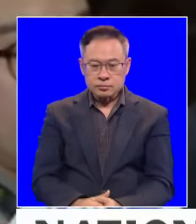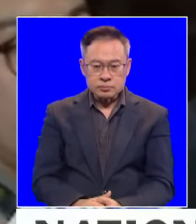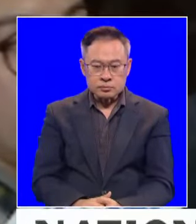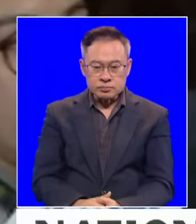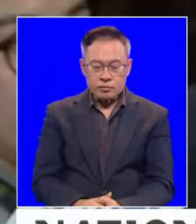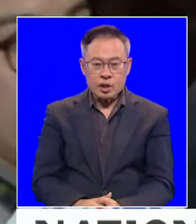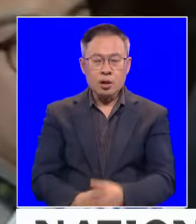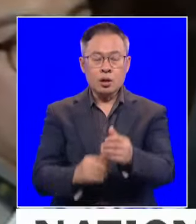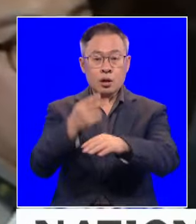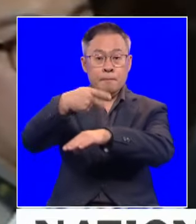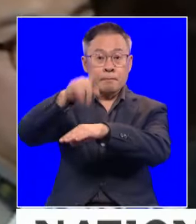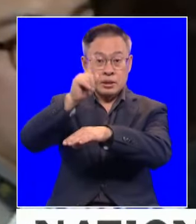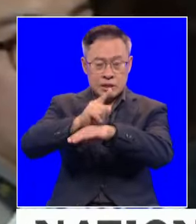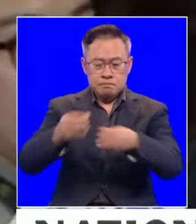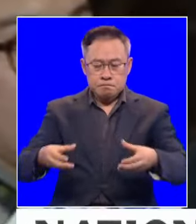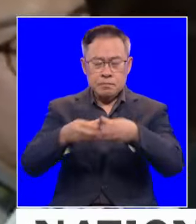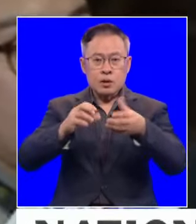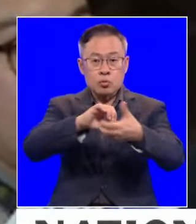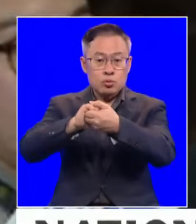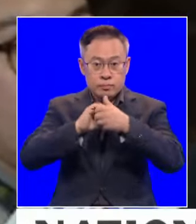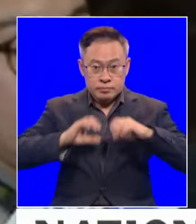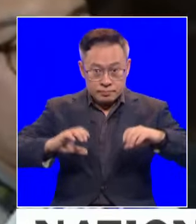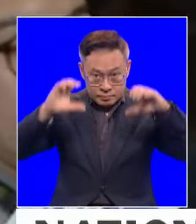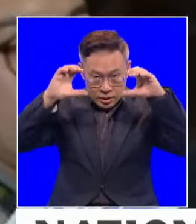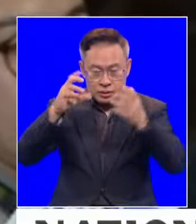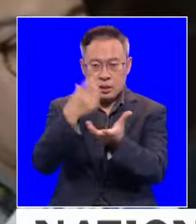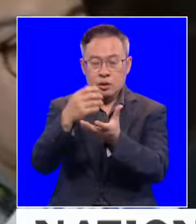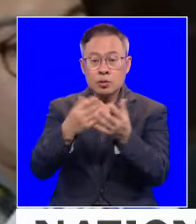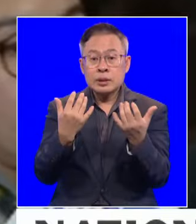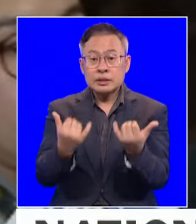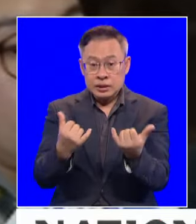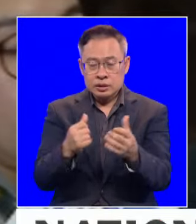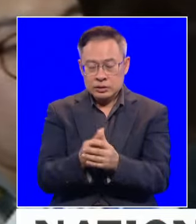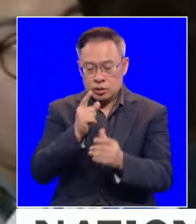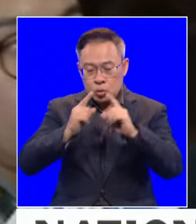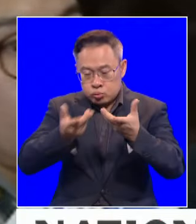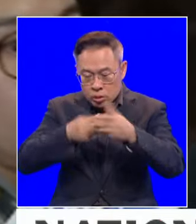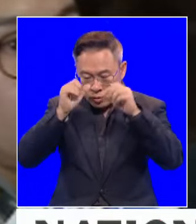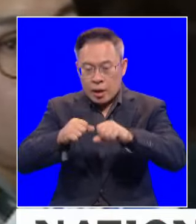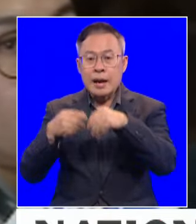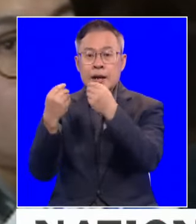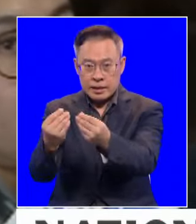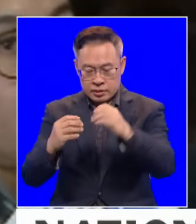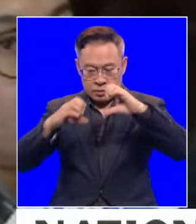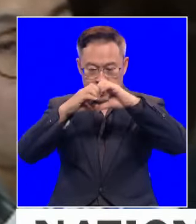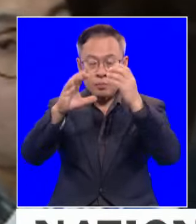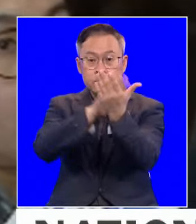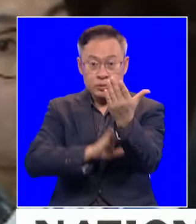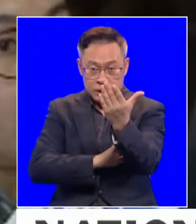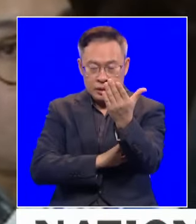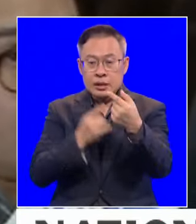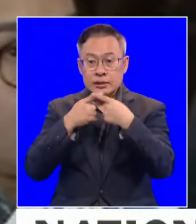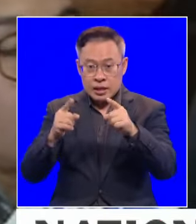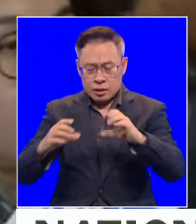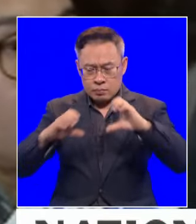ลือกันแล้วก็เป็นโควต้าของพรรคภูมิใจไทยแต่วันนี้นะก็ยังไม่มีการแจ้งในระเบียบว